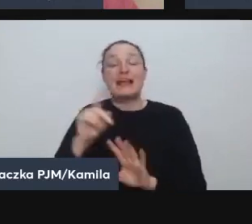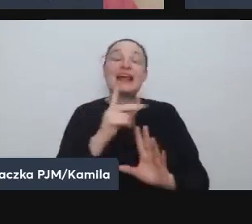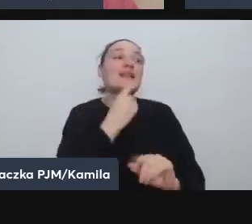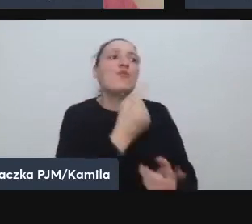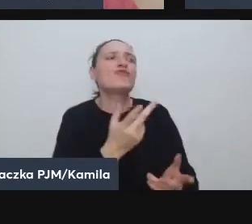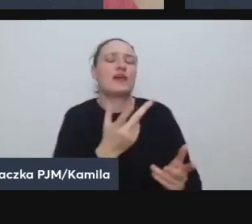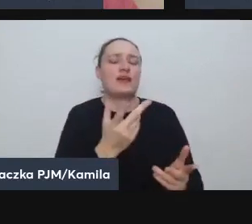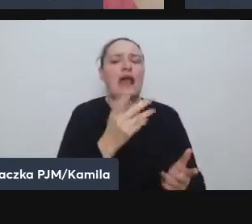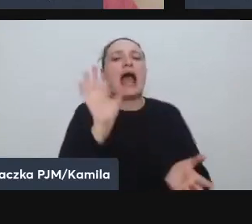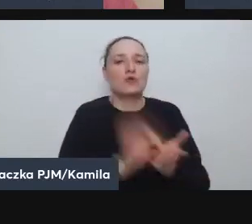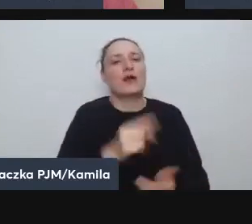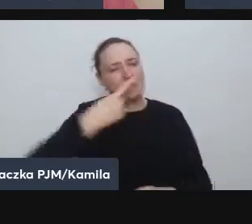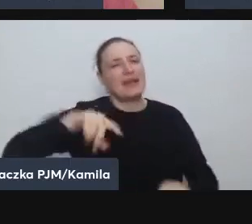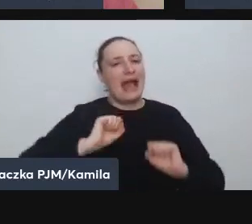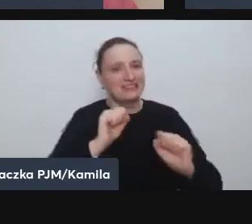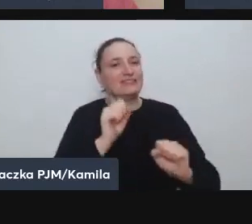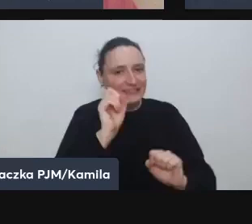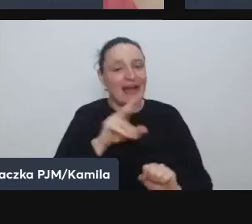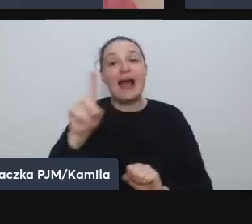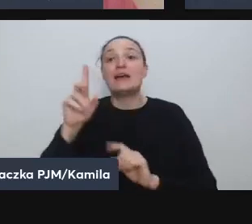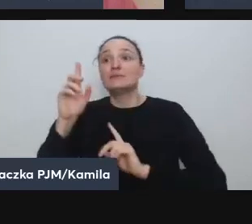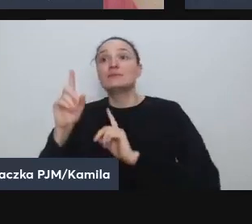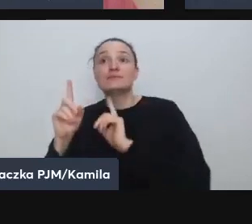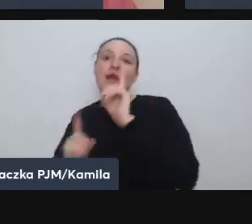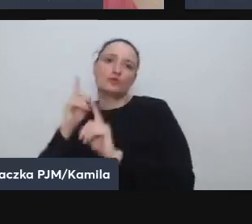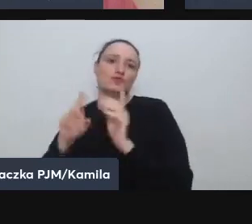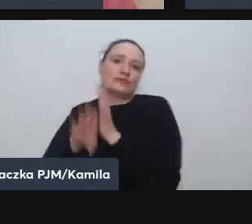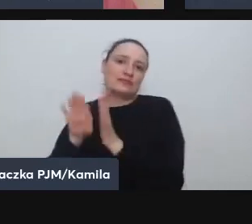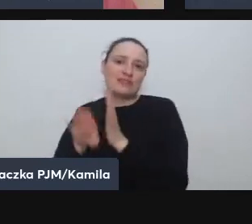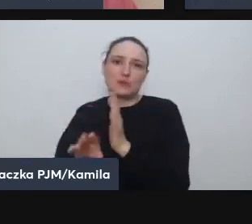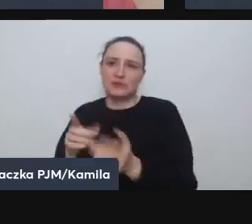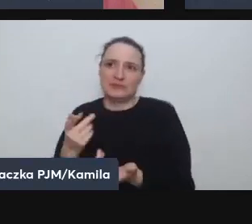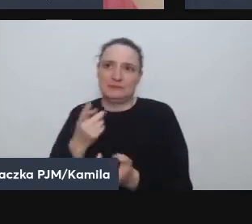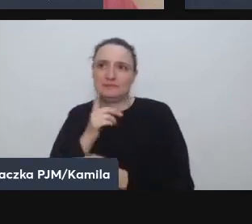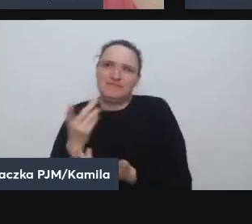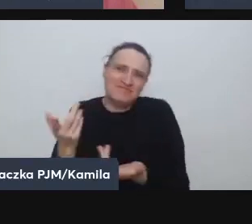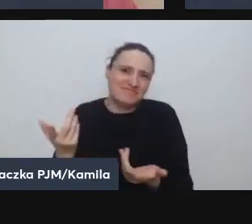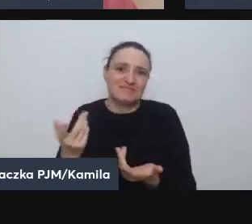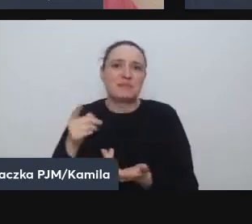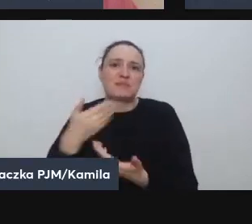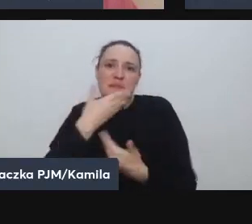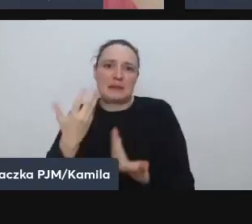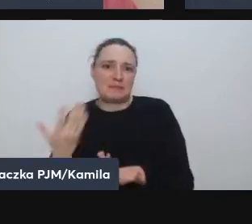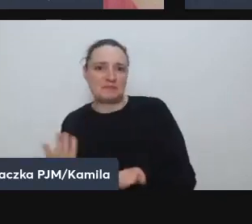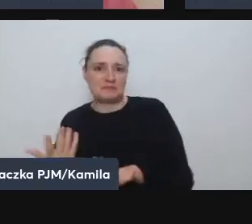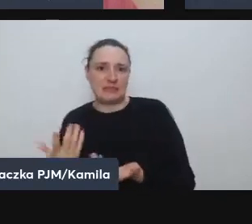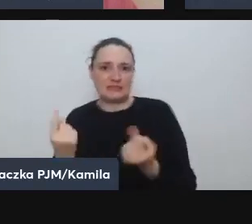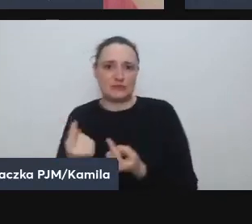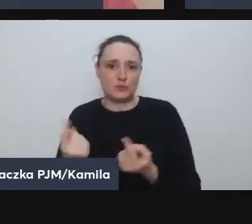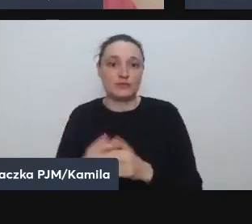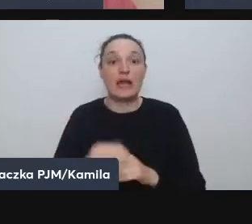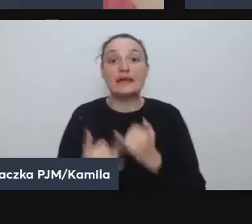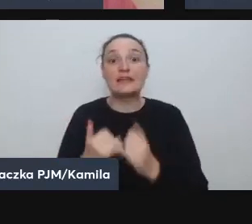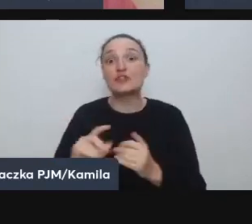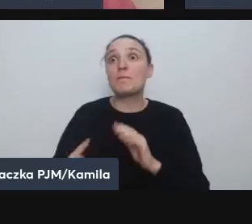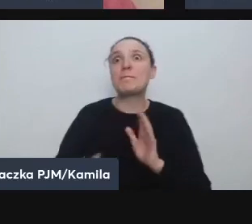no ja, takim przeciętnym nauczycielu, nauczycielce. Bo trudno jest mieć tą autentyczność, jak się te rzeczy mówi pierwszy raz, nie? Jak się pierwszy raz